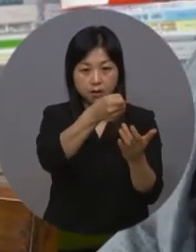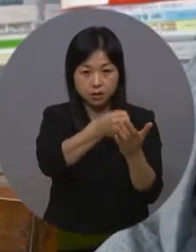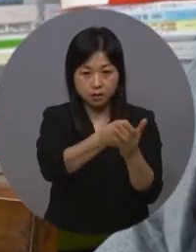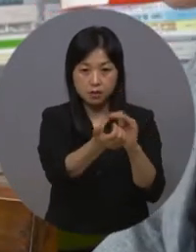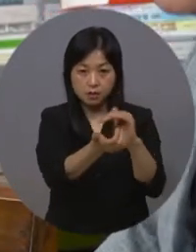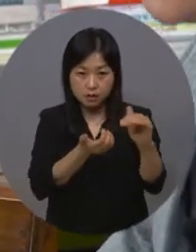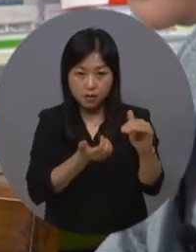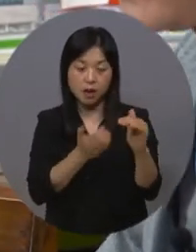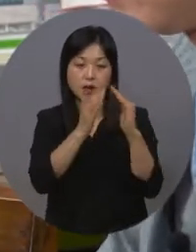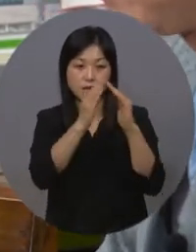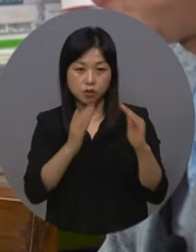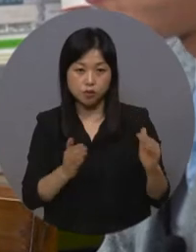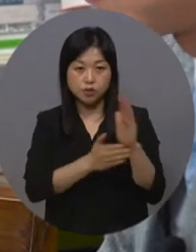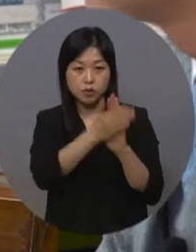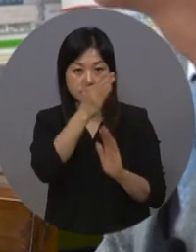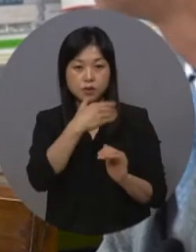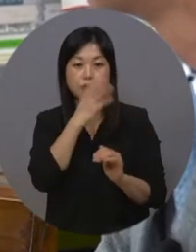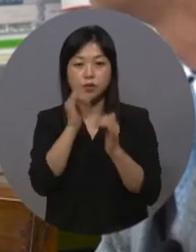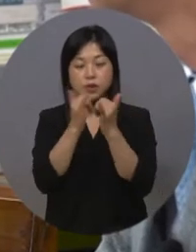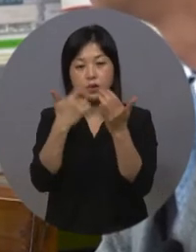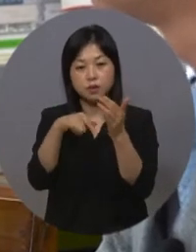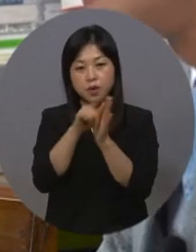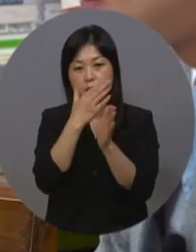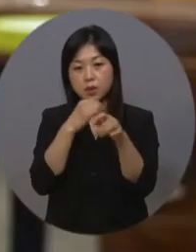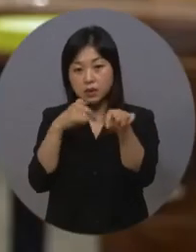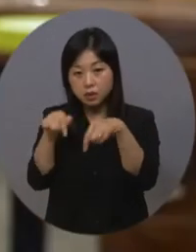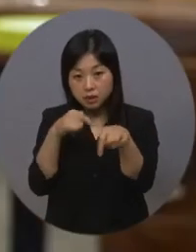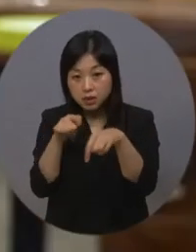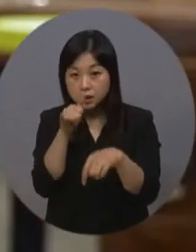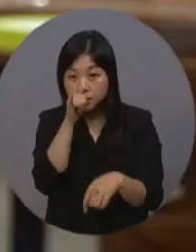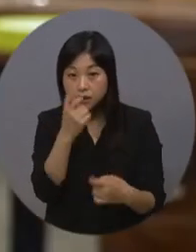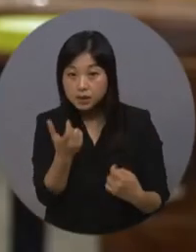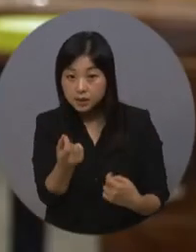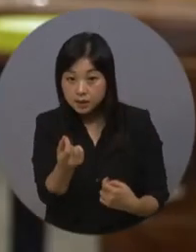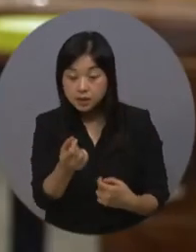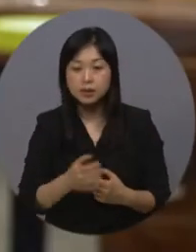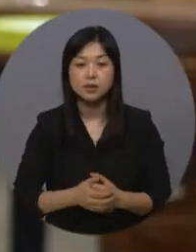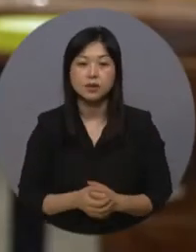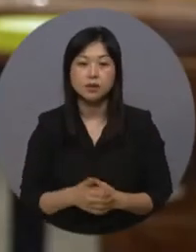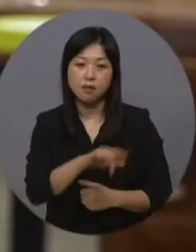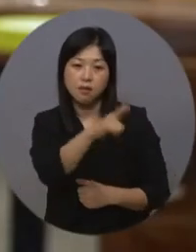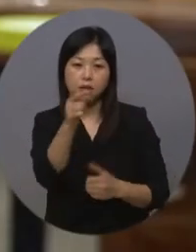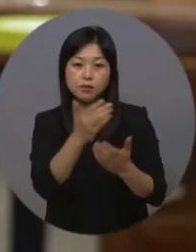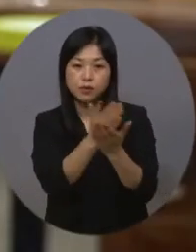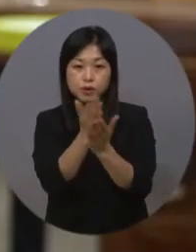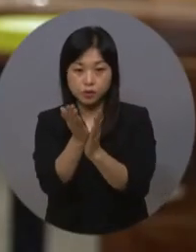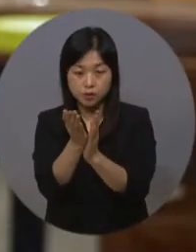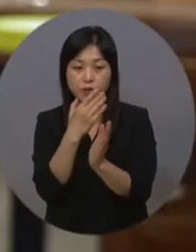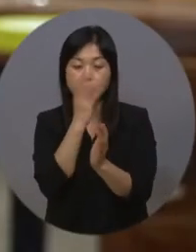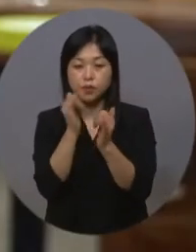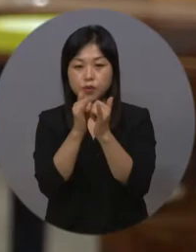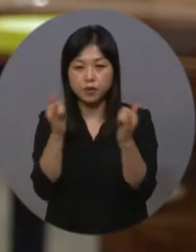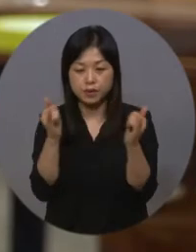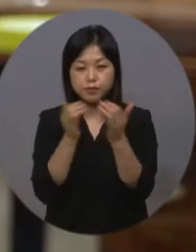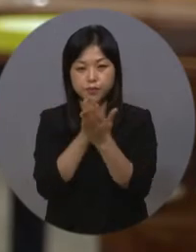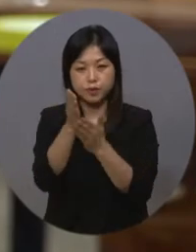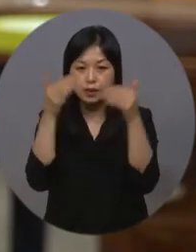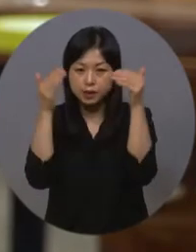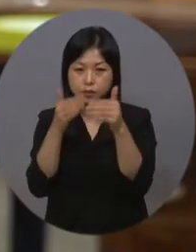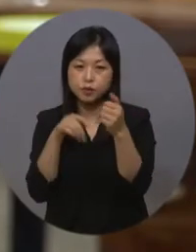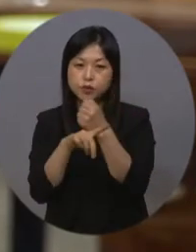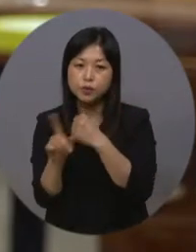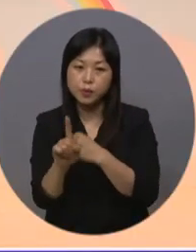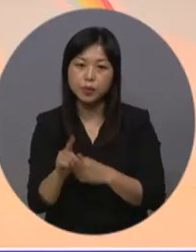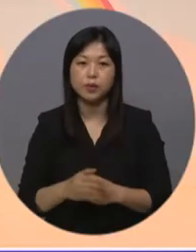전주시는 어르신들을 위한 복지정책을 펴오신 것으로 아는데요. 그 여러 분야 중에서 특히 그 노인 분야에 집중하신 그 특별한 이유가